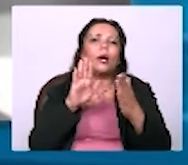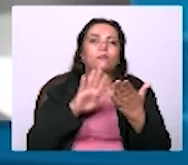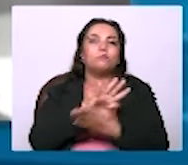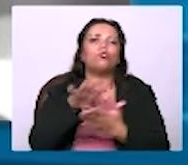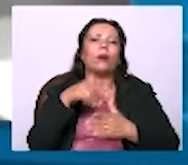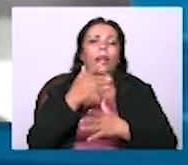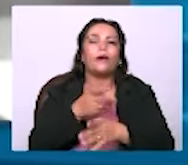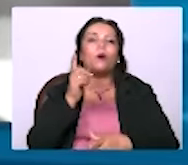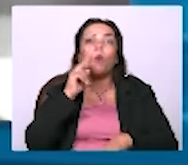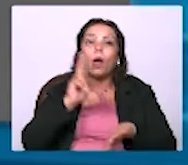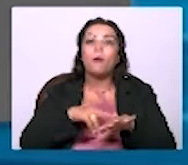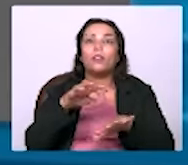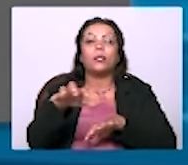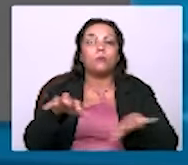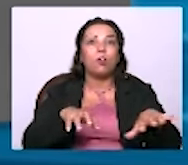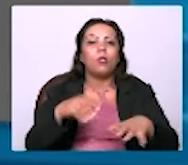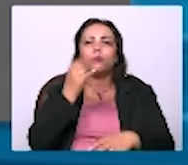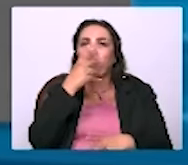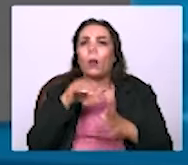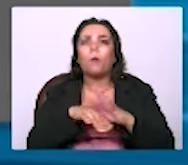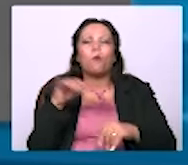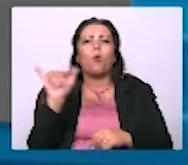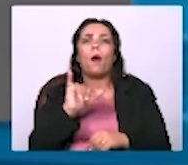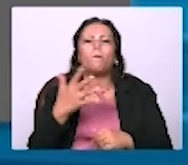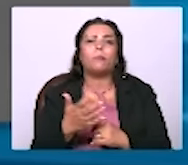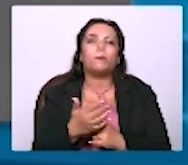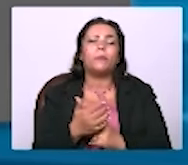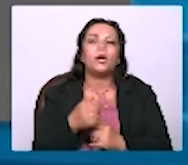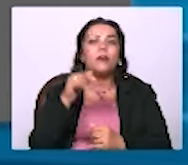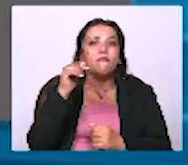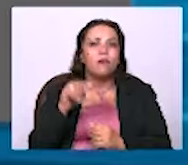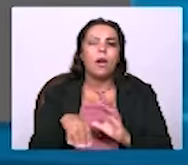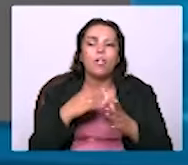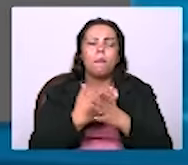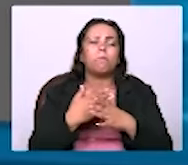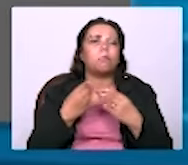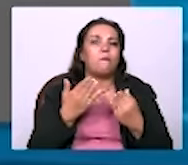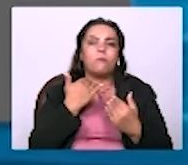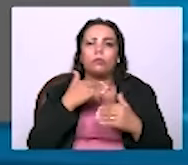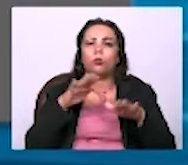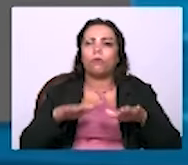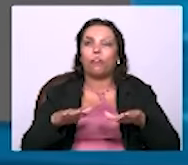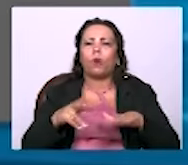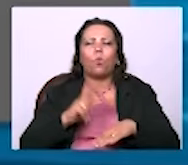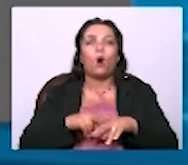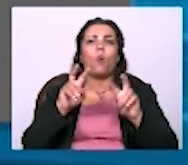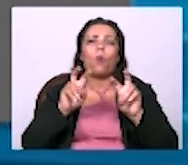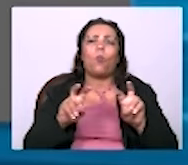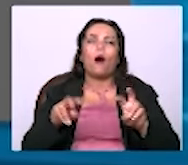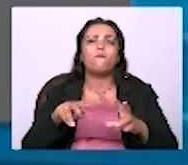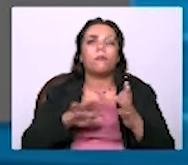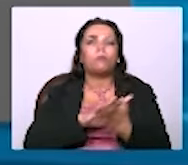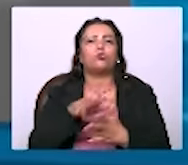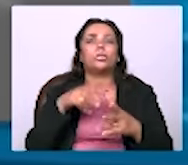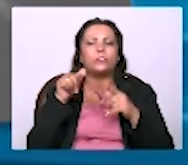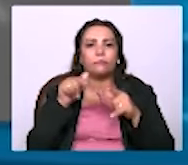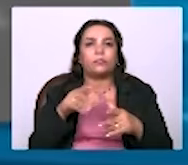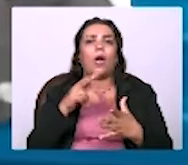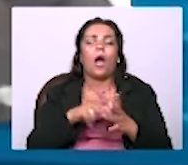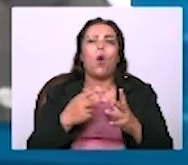بتلعب دورا بصوره او باخرى في عدم الاستقرار وتعطيل كثير من المشكلات